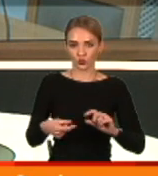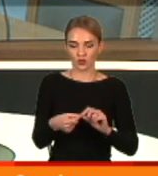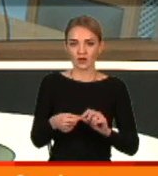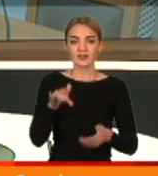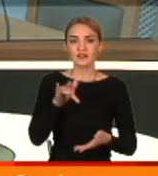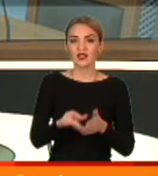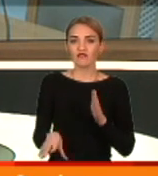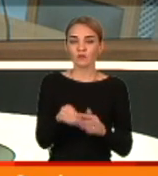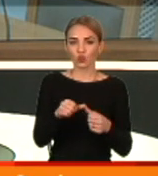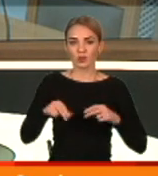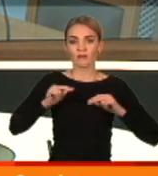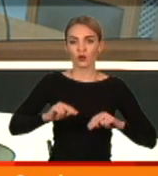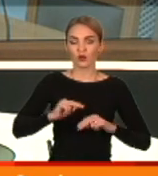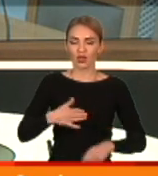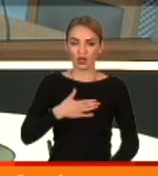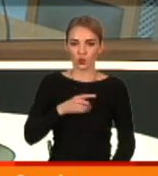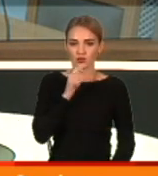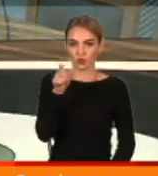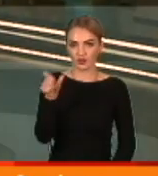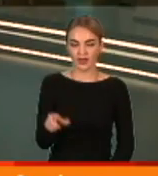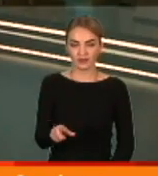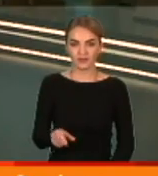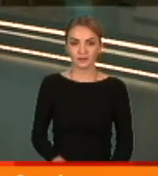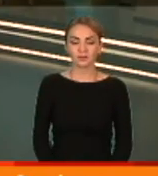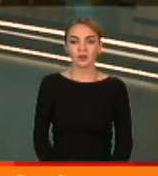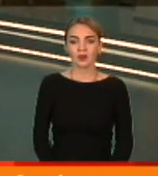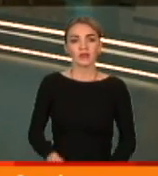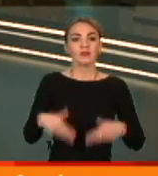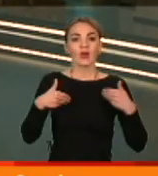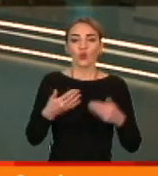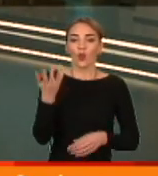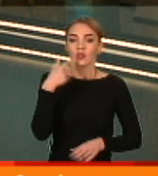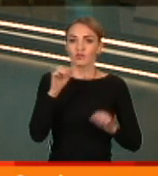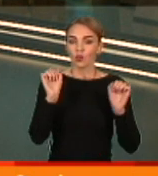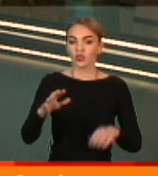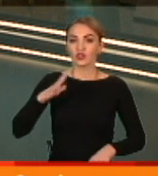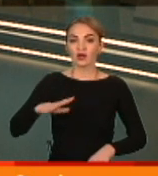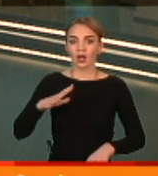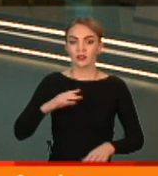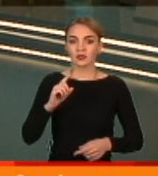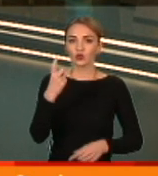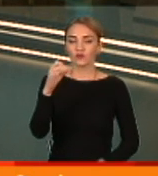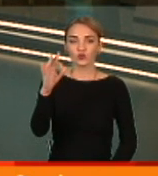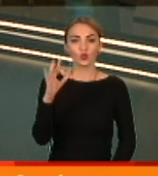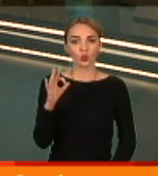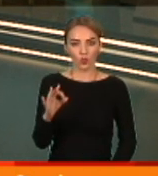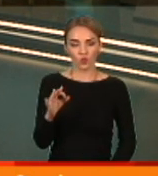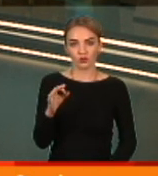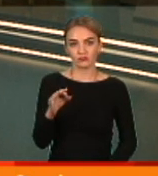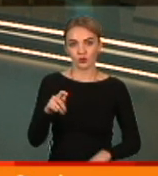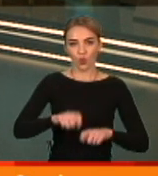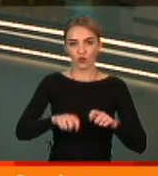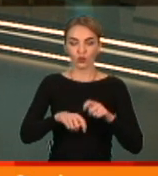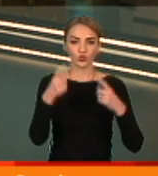У центрі виборчкомі працює Борис Сачалко, він наживо з нами. Борисе, вітаю. То коли можна чекати вже на 100% обробку